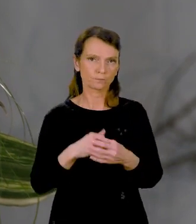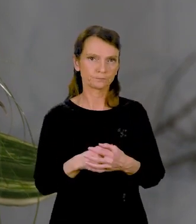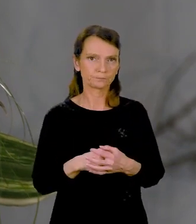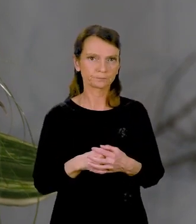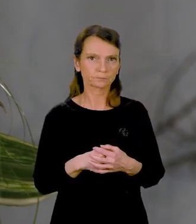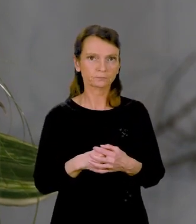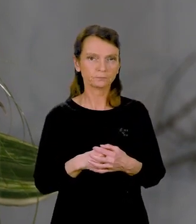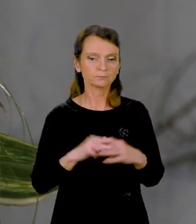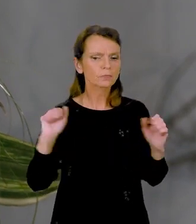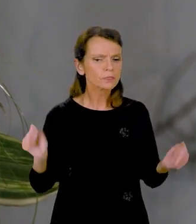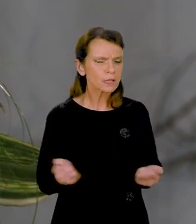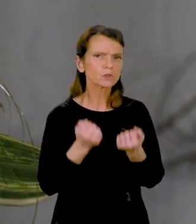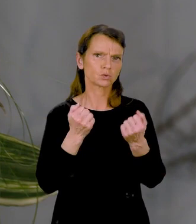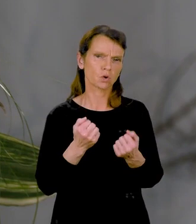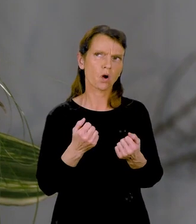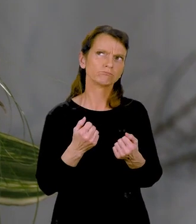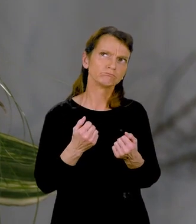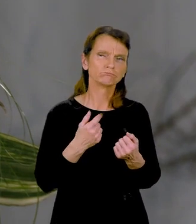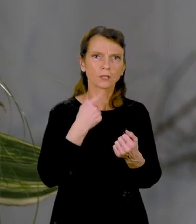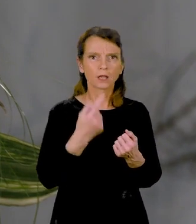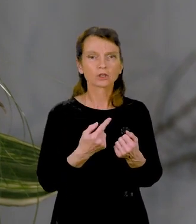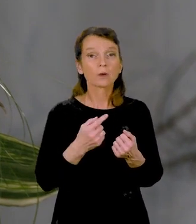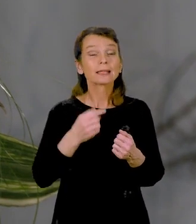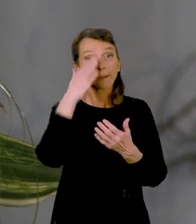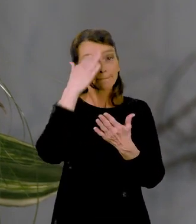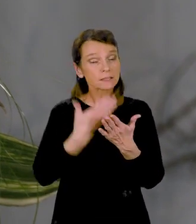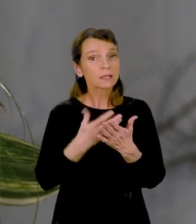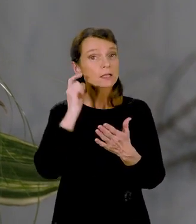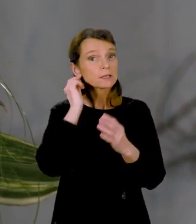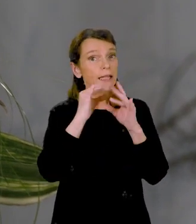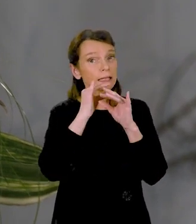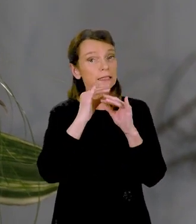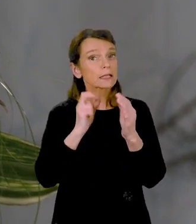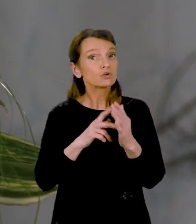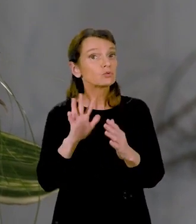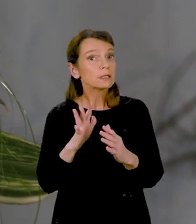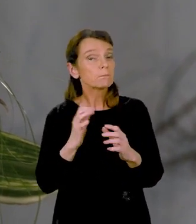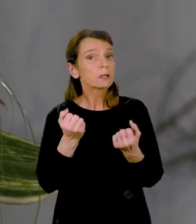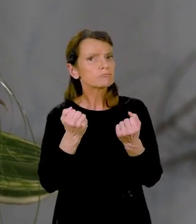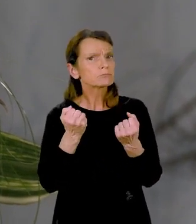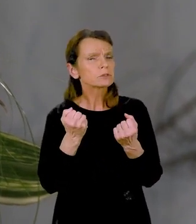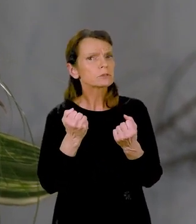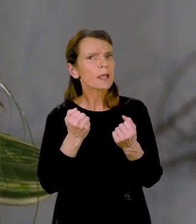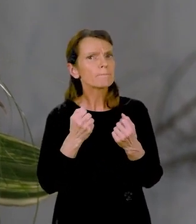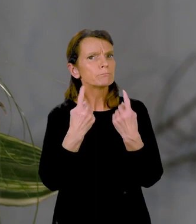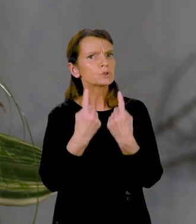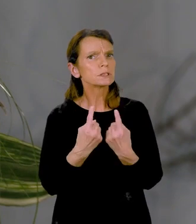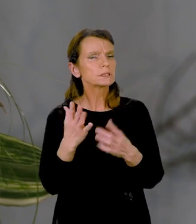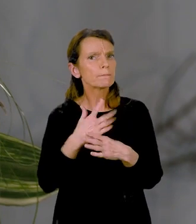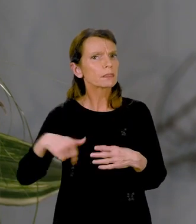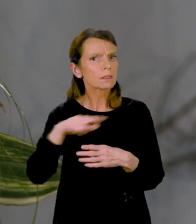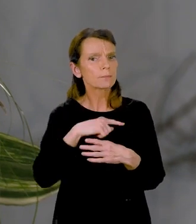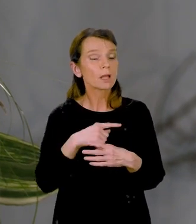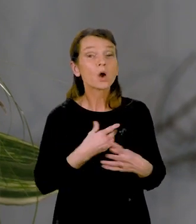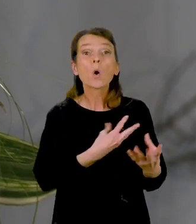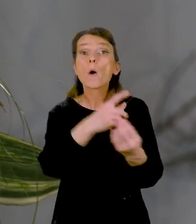Težko bi rekli, da priznanje deklica s piščalko še nima trdne pozicije med nami, Kočevci. Mnogi čutimo, da pokloni in čast,